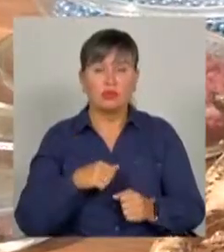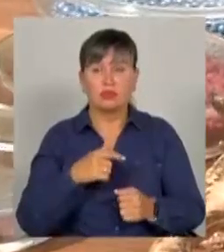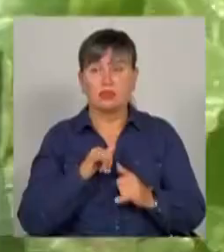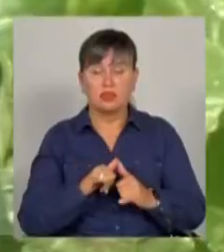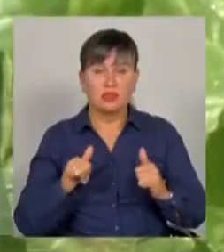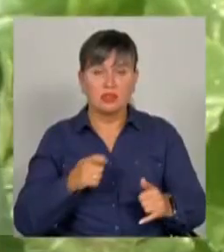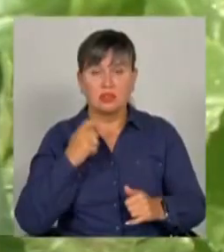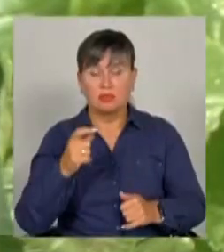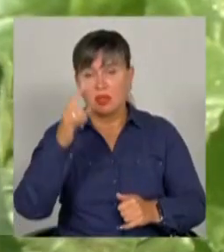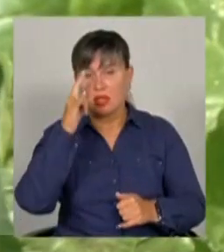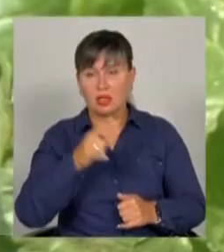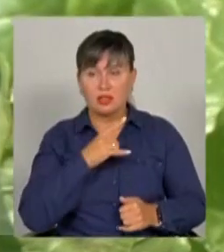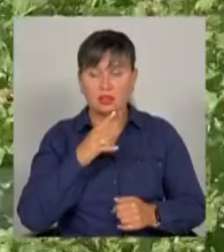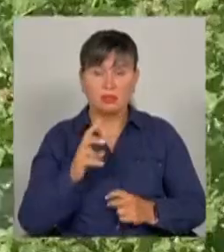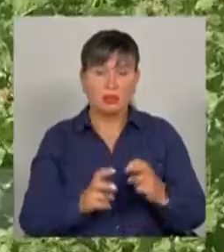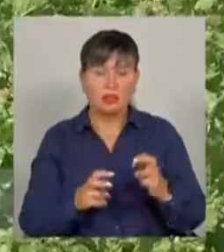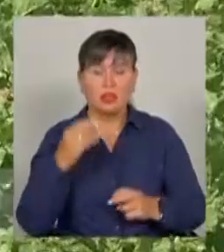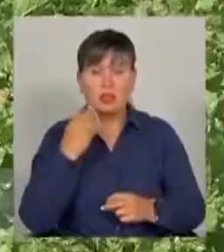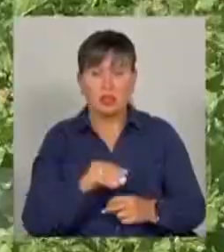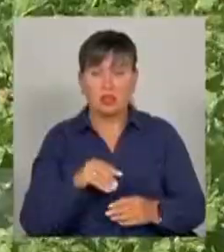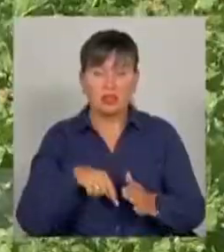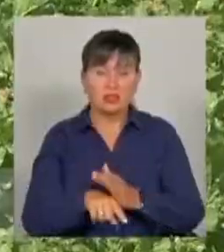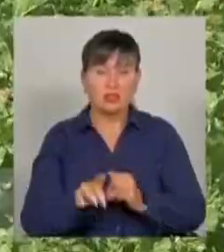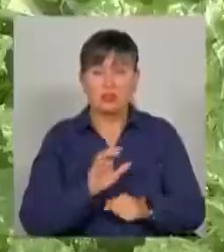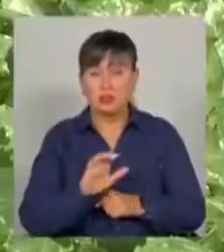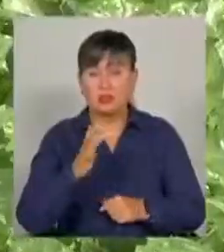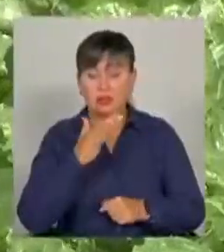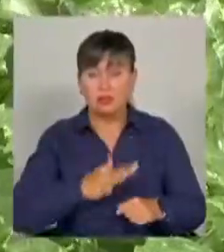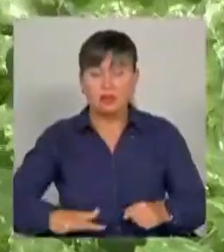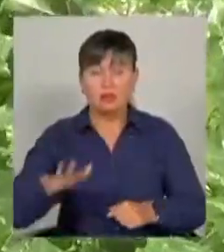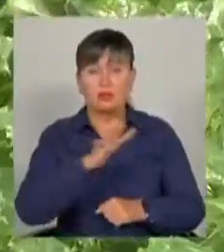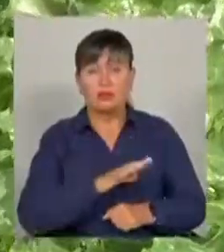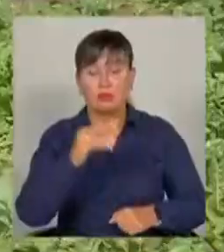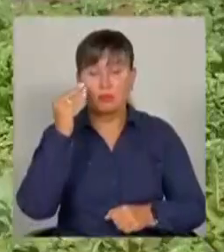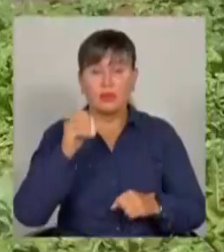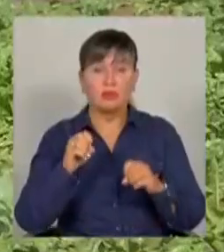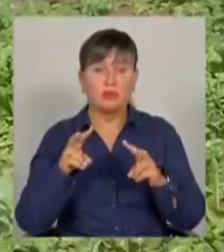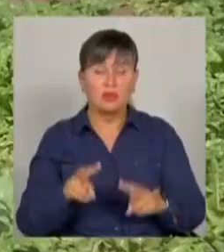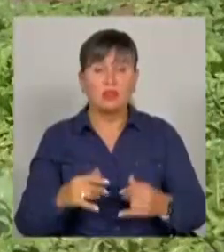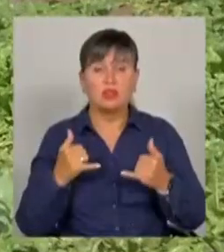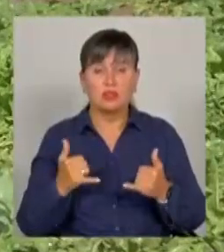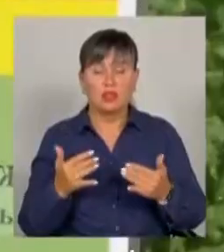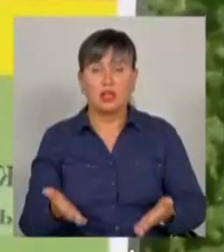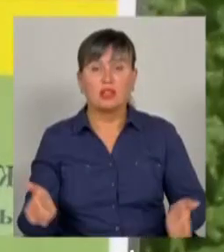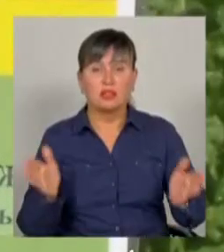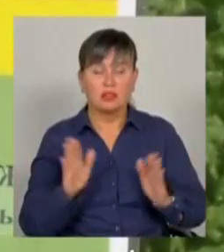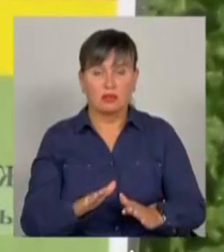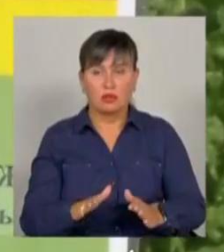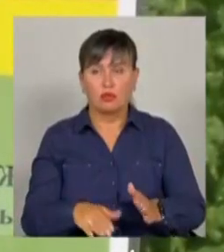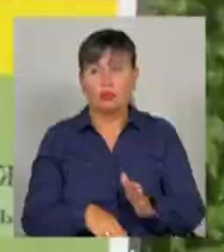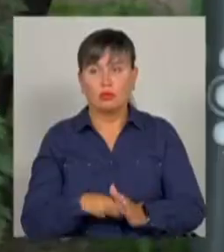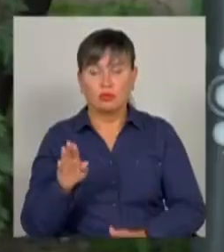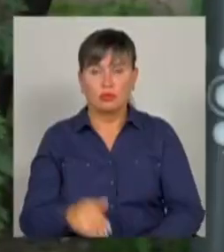семян казахстанского производства. Качество импортируемых из зарубежных стран сортов, по мнению специалистов, сейчас оставляет желать лучшего.